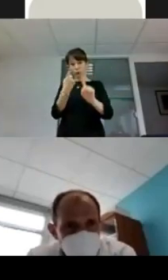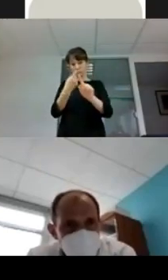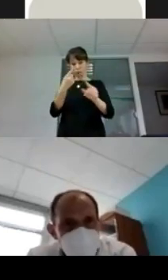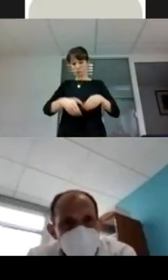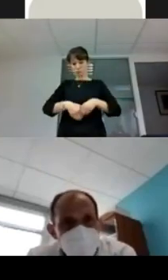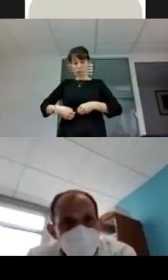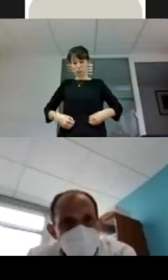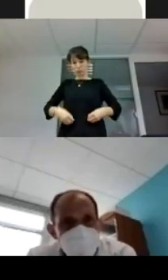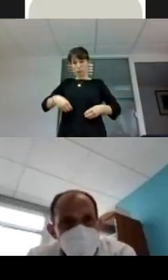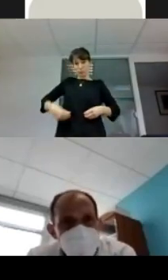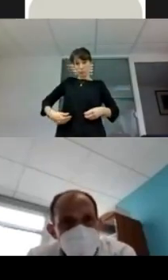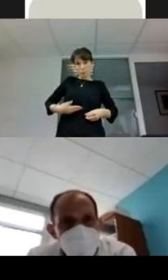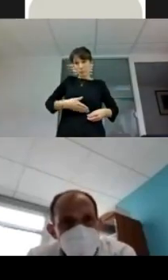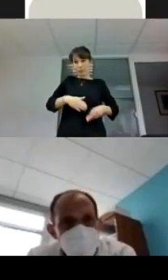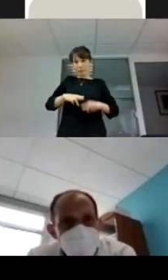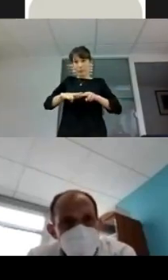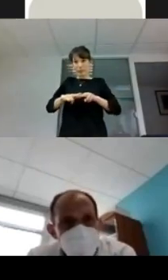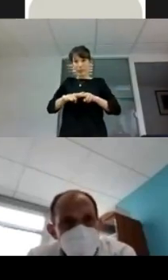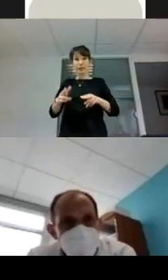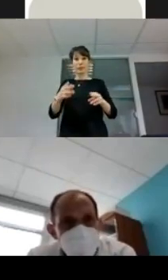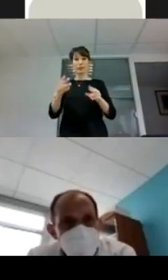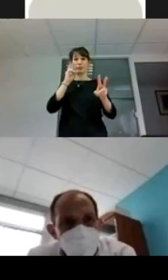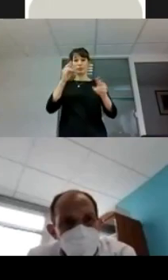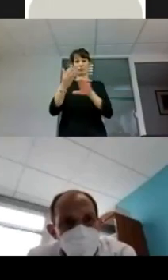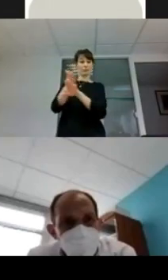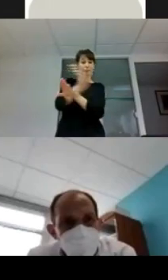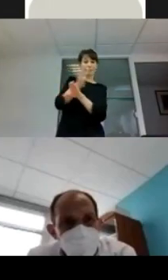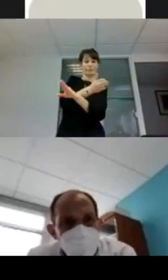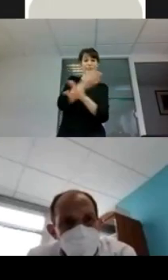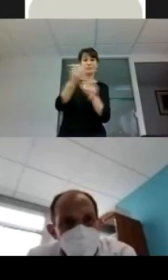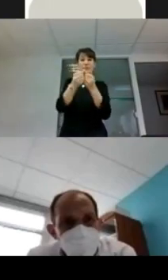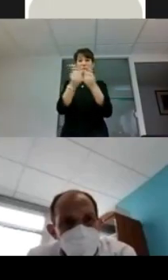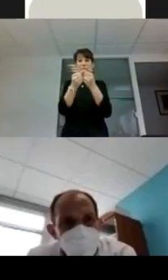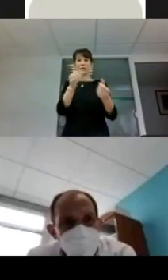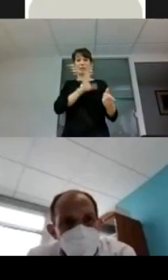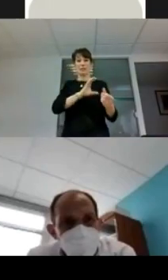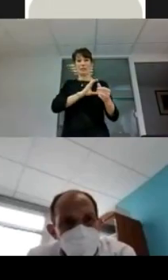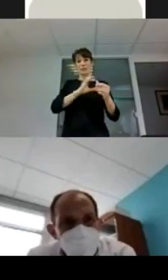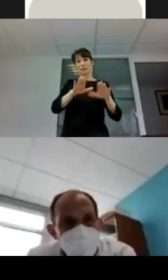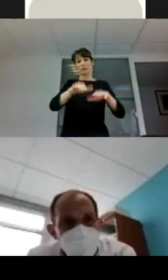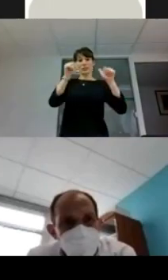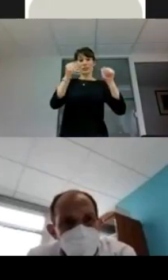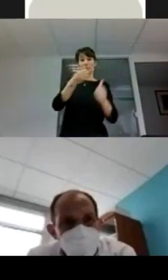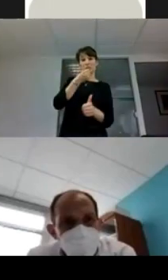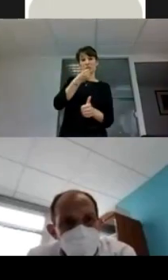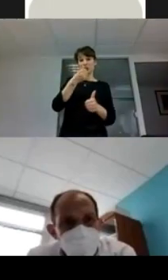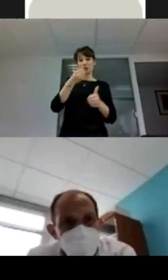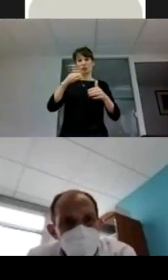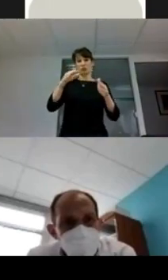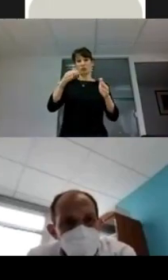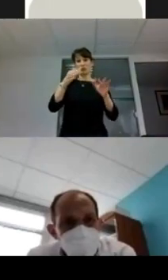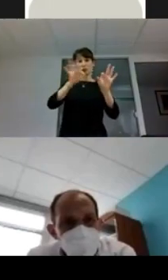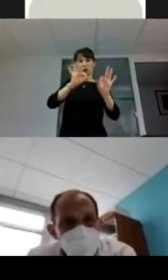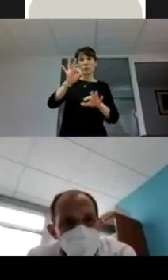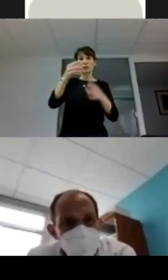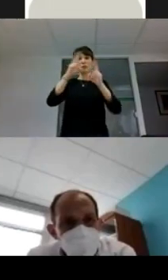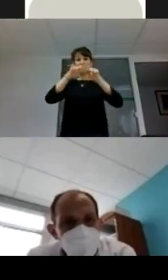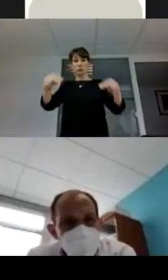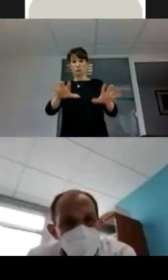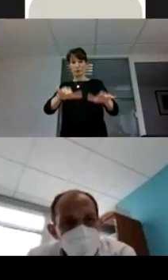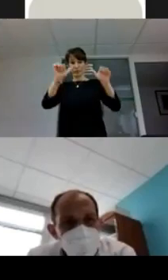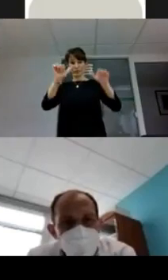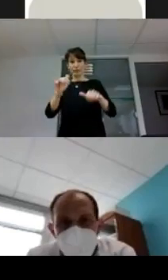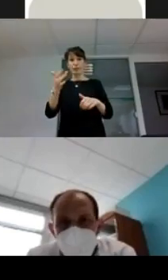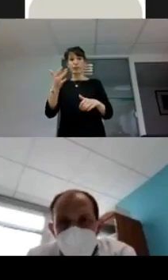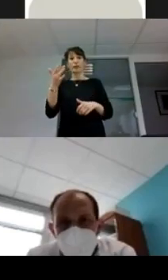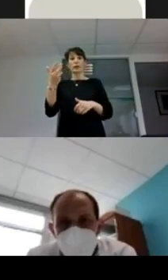pour que le côlon soit complètement vide. En général, on fait quelques jours avant un régime sans fibres, c'est-à-dire sans résidus, sans fruits et sans